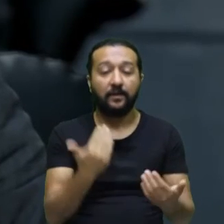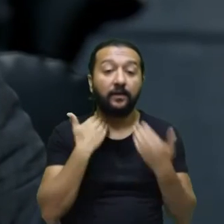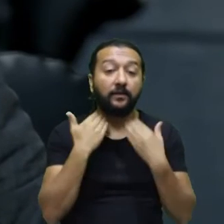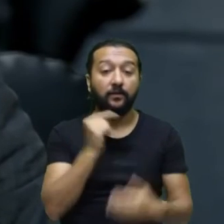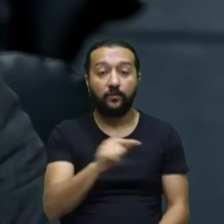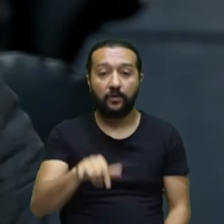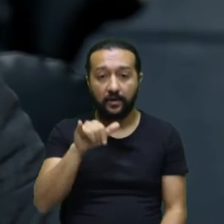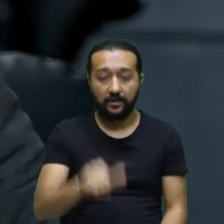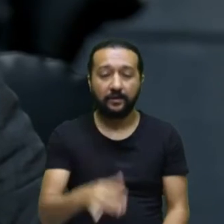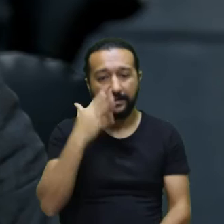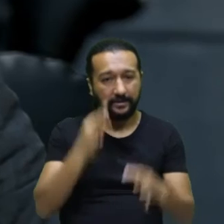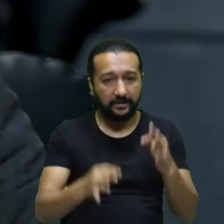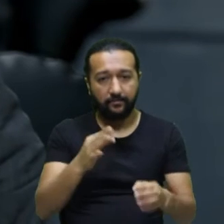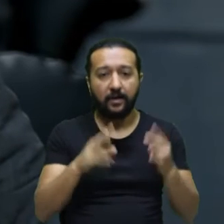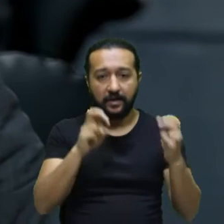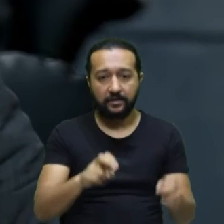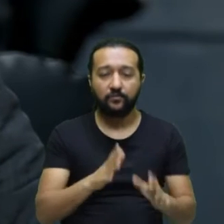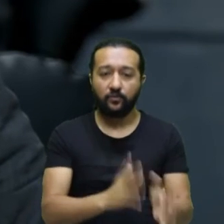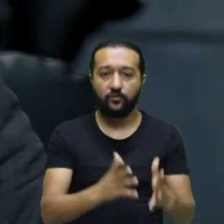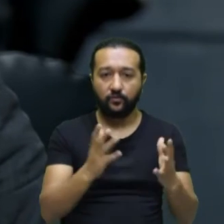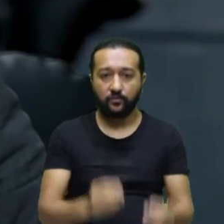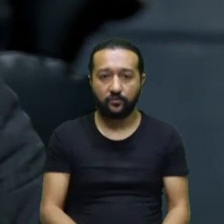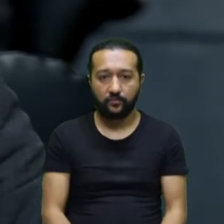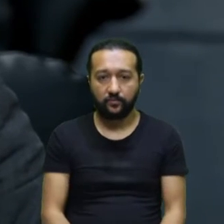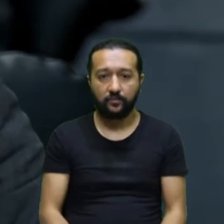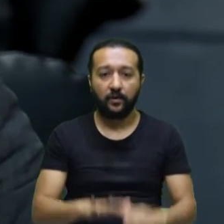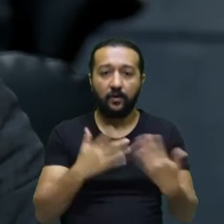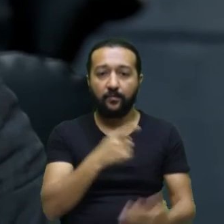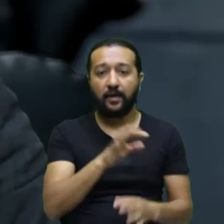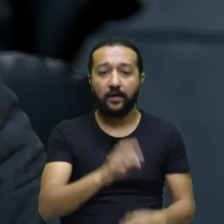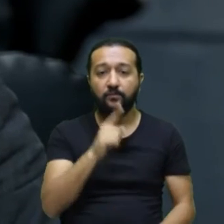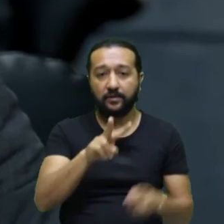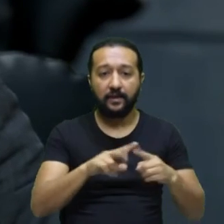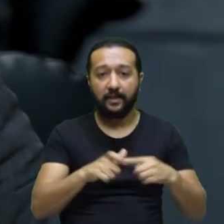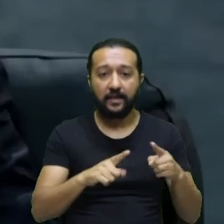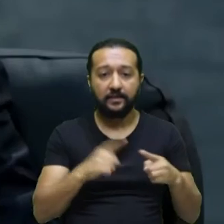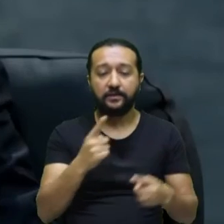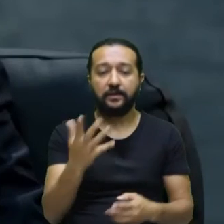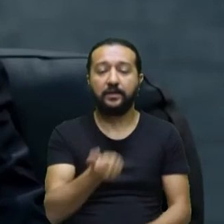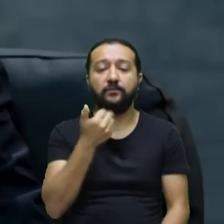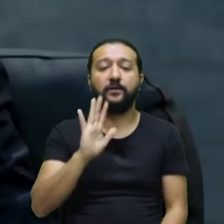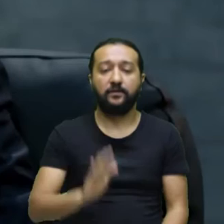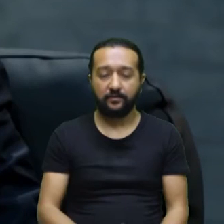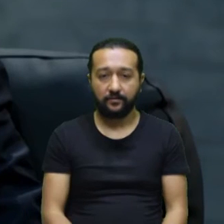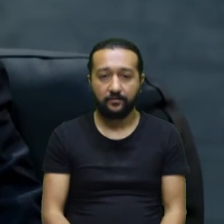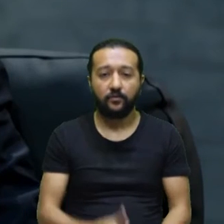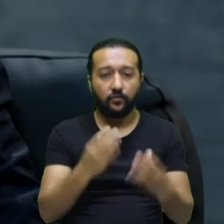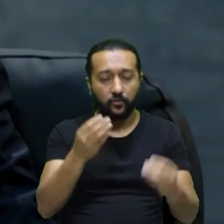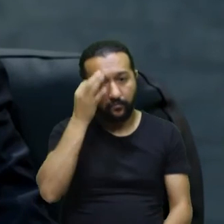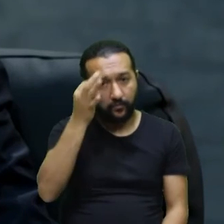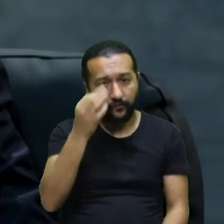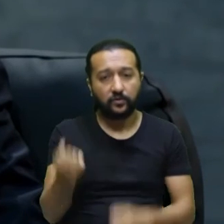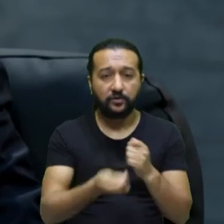Verdiğin adreslerle ilgili inceleme ve araştırmalar sürüyor. Ama henüz bir netice elde edilemedi.